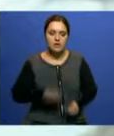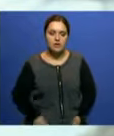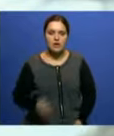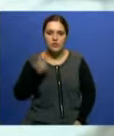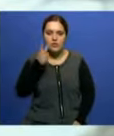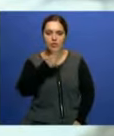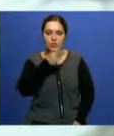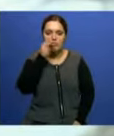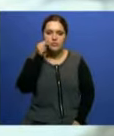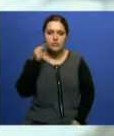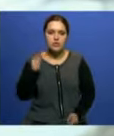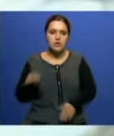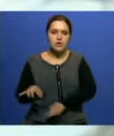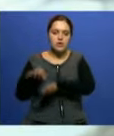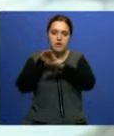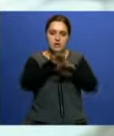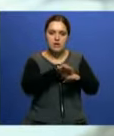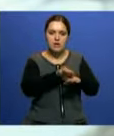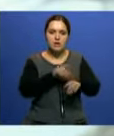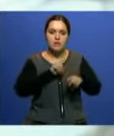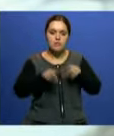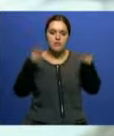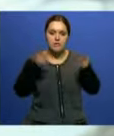доставлены в гордо еще до новогодних торжеств пострадавших нет